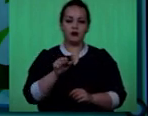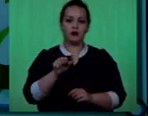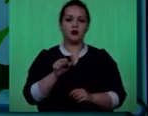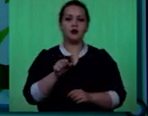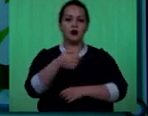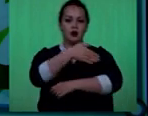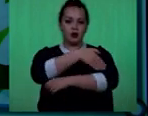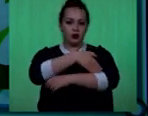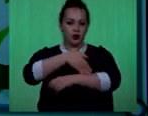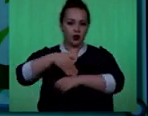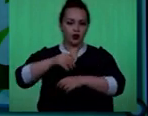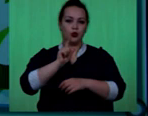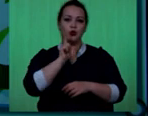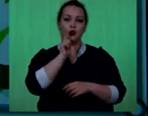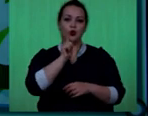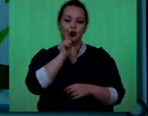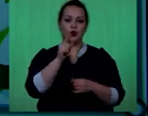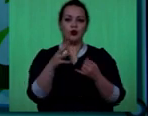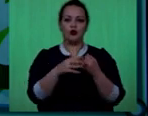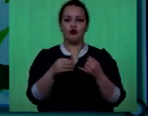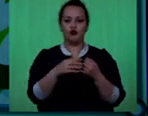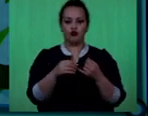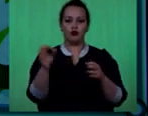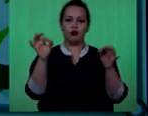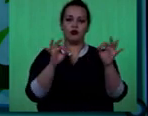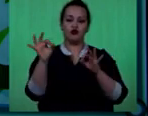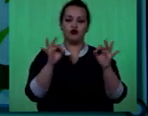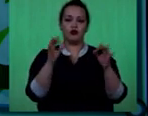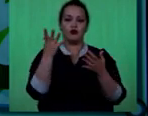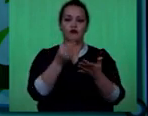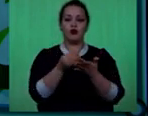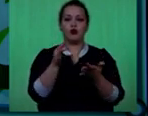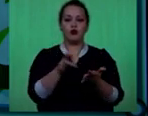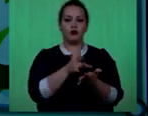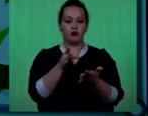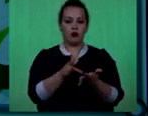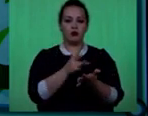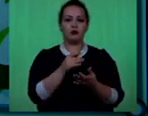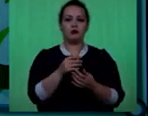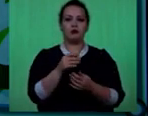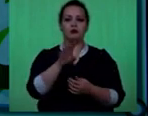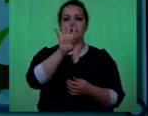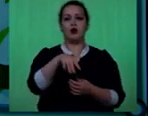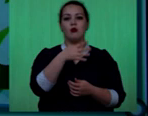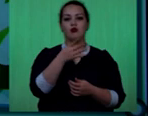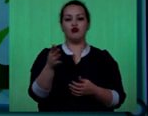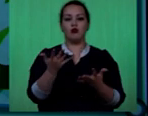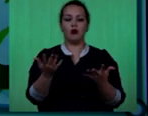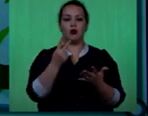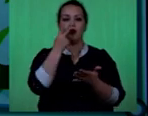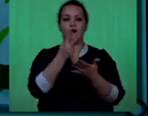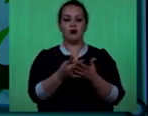простой карандаш и ручку и начертите своих рабочих тетрадях табличку который вы видите на